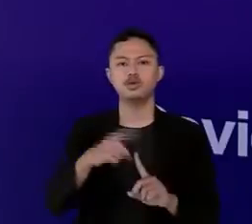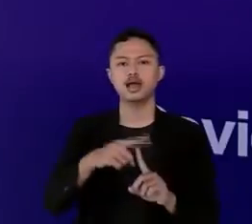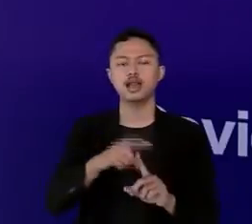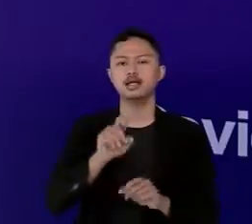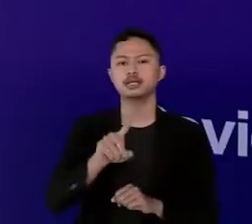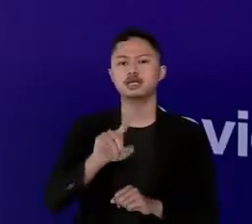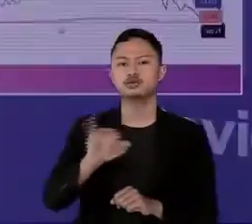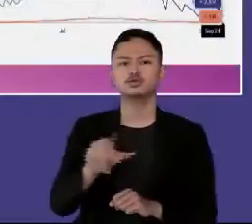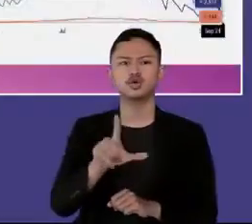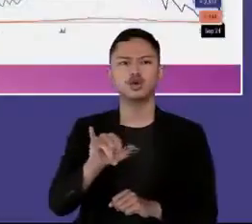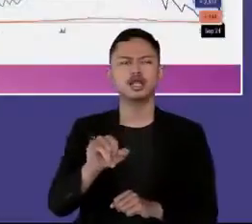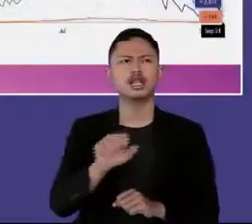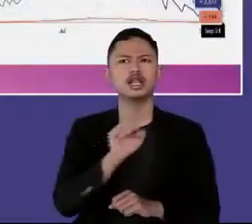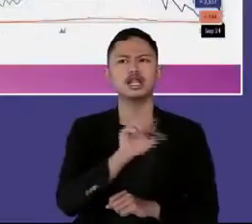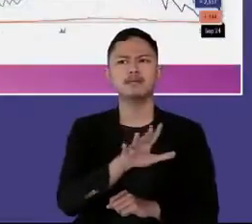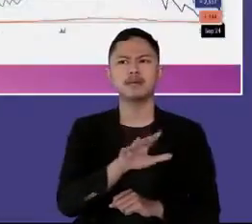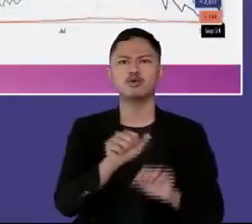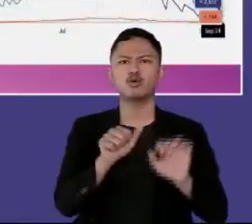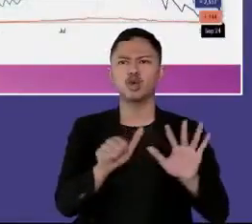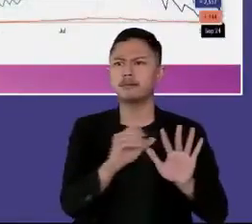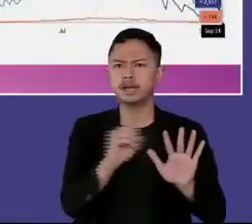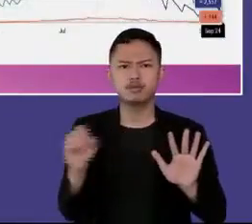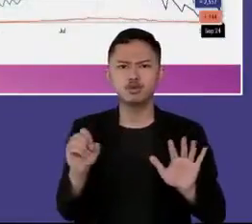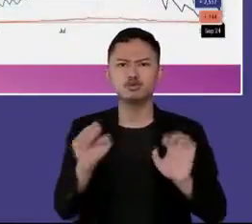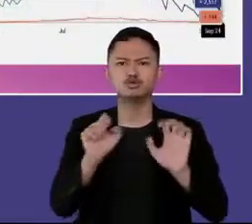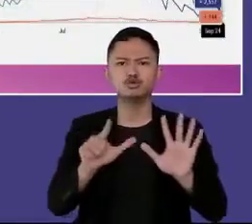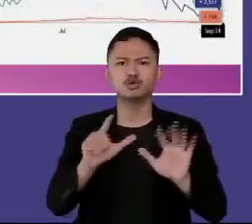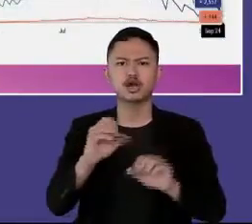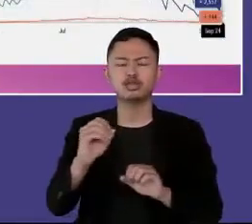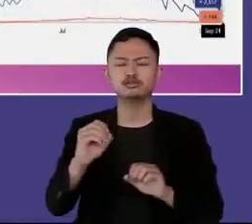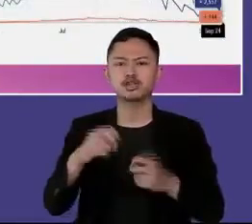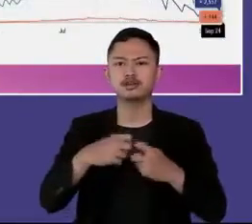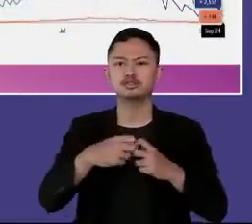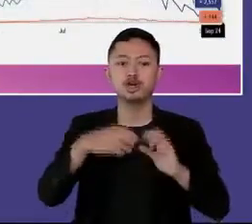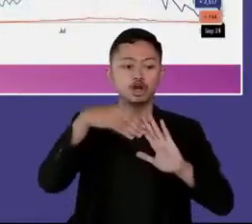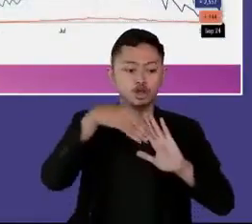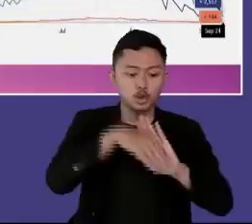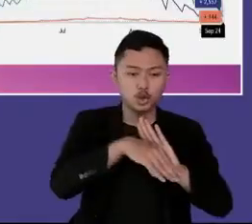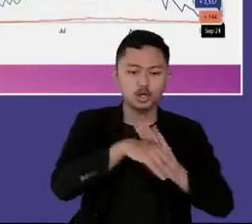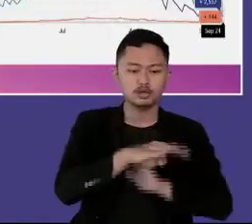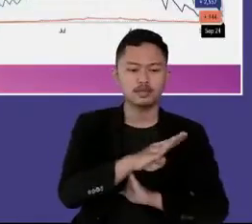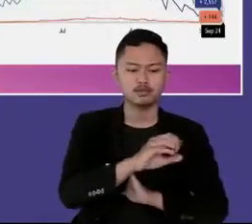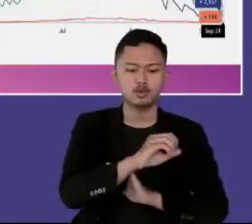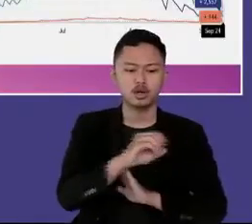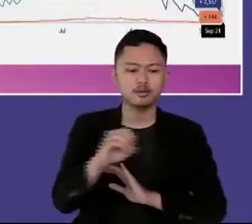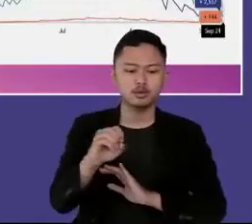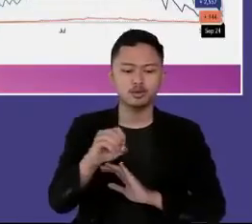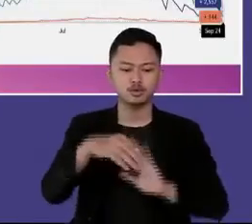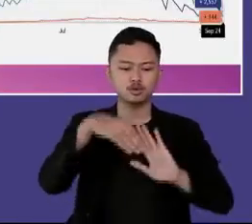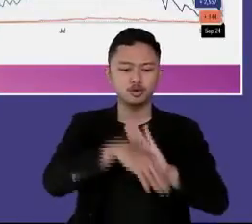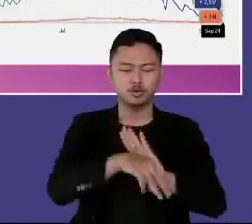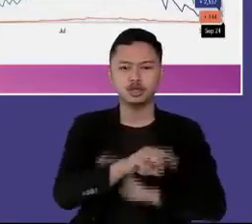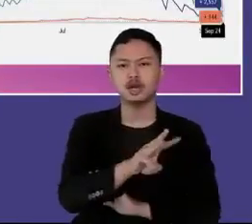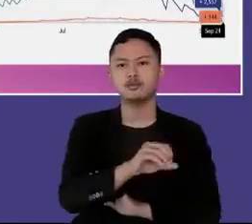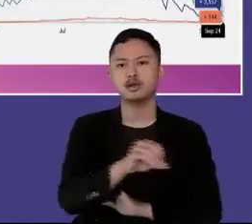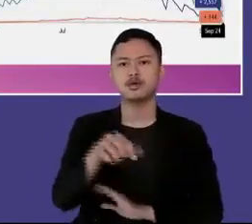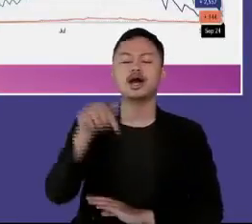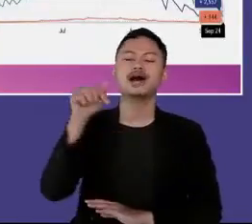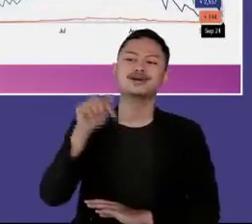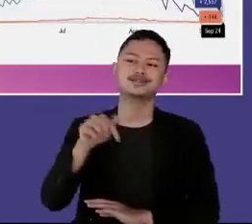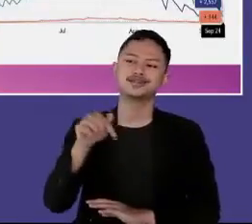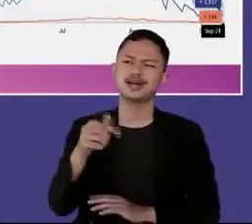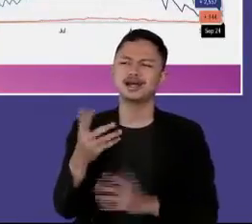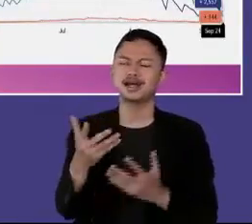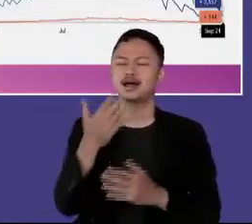56500 75 kasus hari itu kurang turunnya dikit 40.000 30 nah